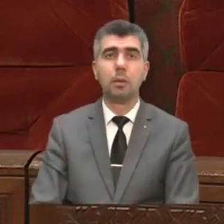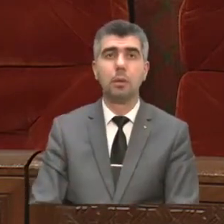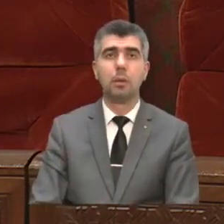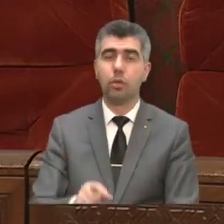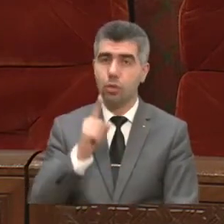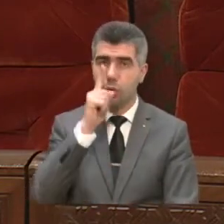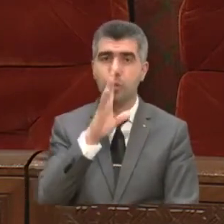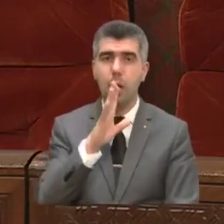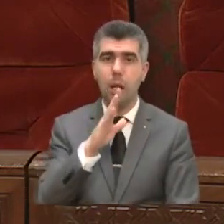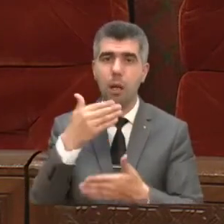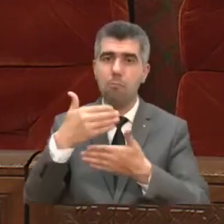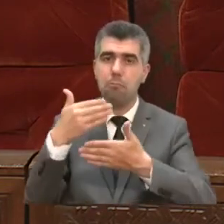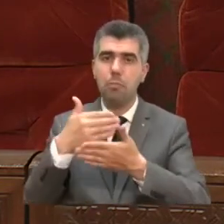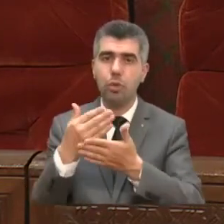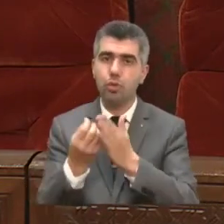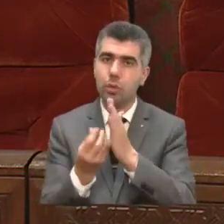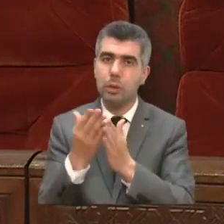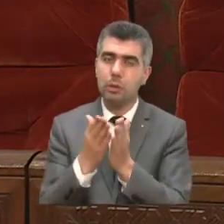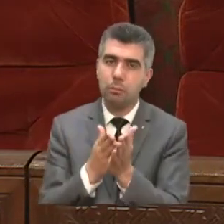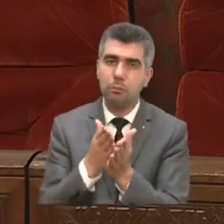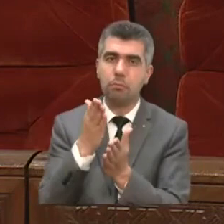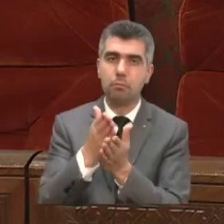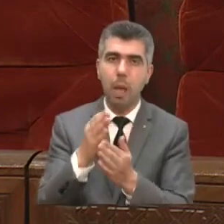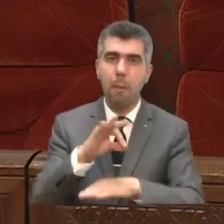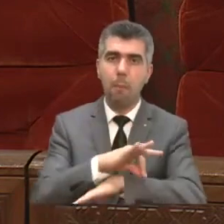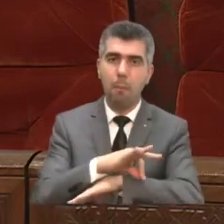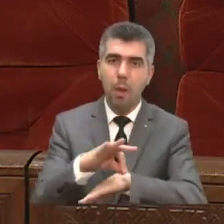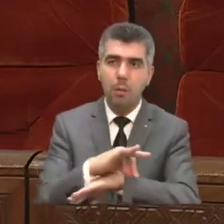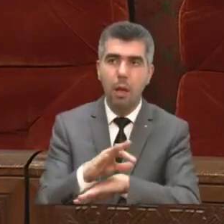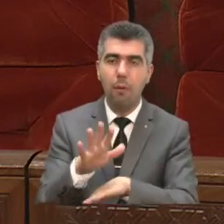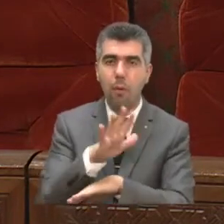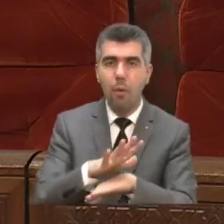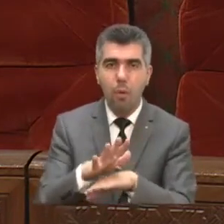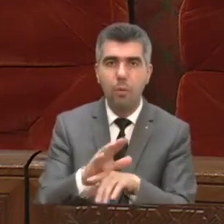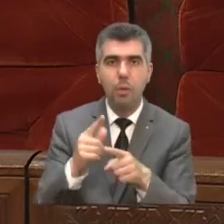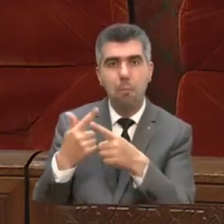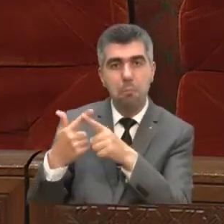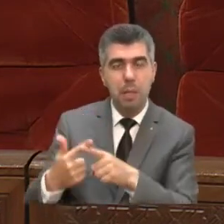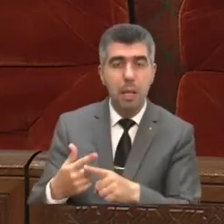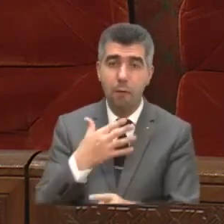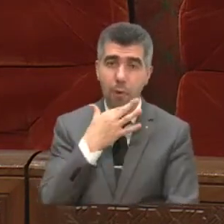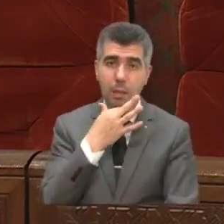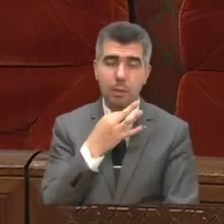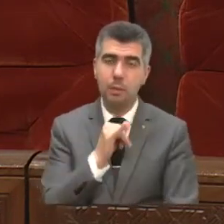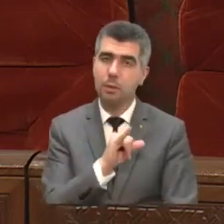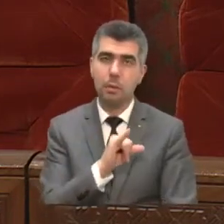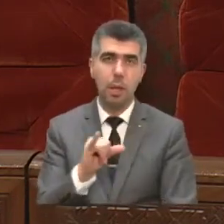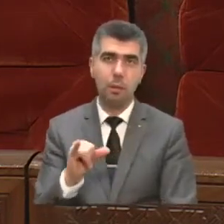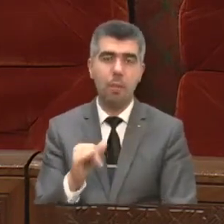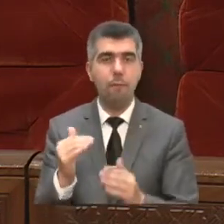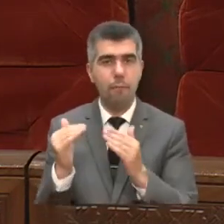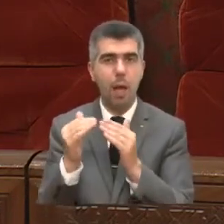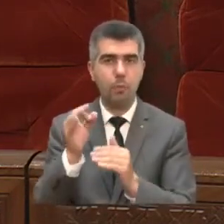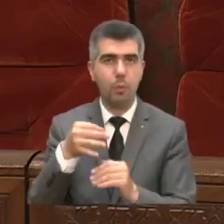غادي نحاولوا نشوفوا هذا الاتجاه. كاين موارد بشريه، موارد استثماريه الى اخره، راه ماشي سهل، ولكن متفق معك.